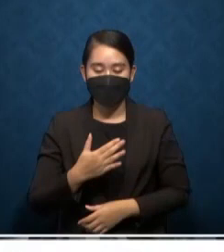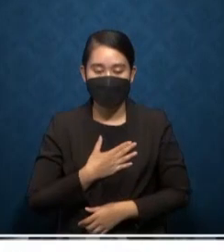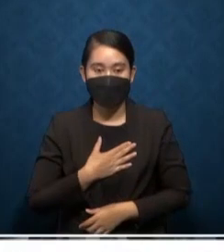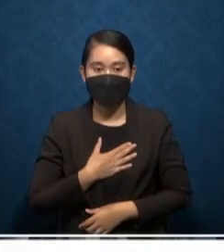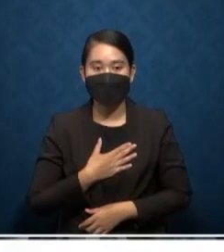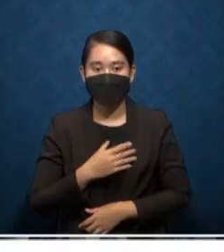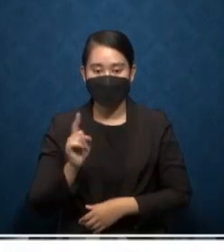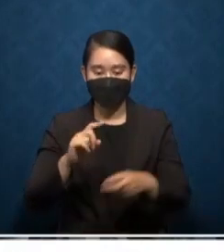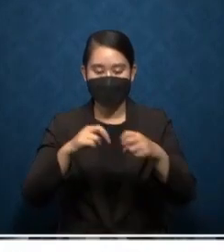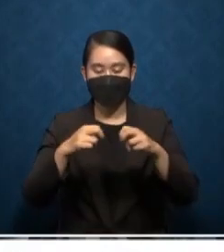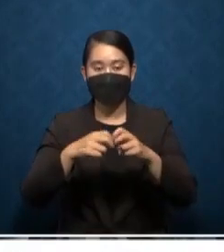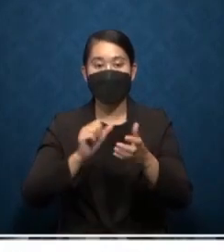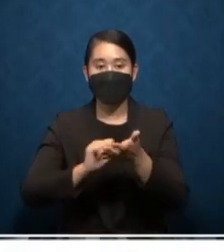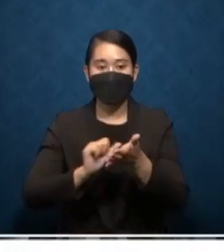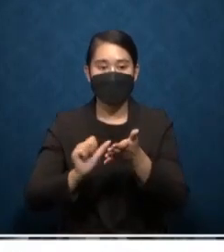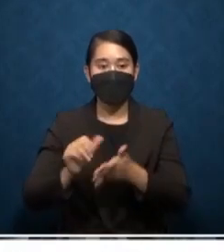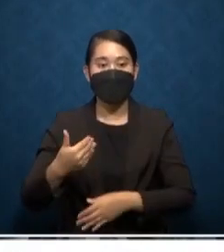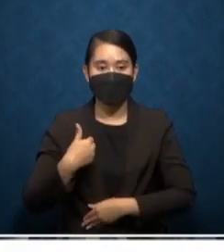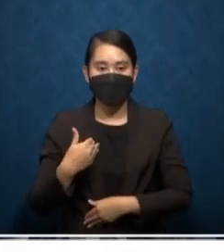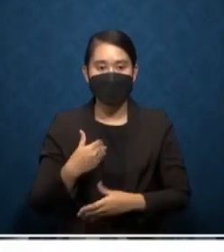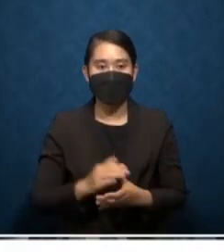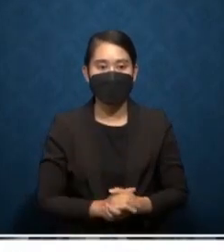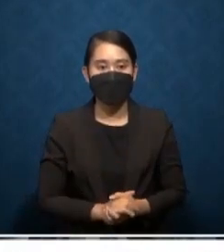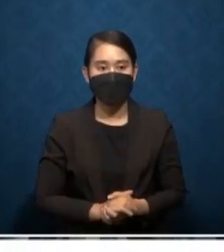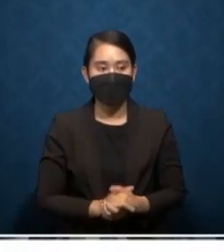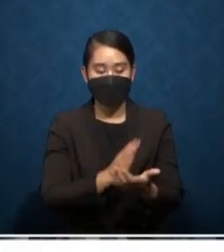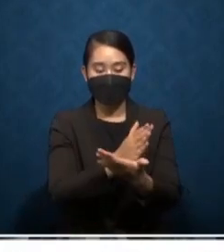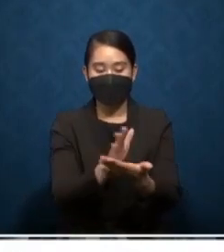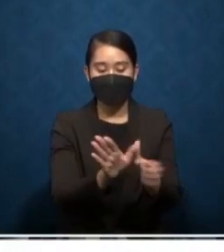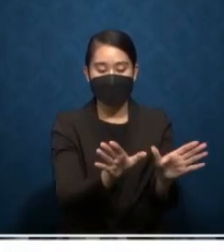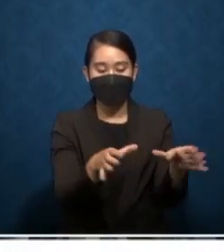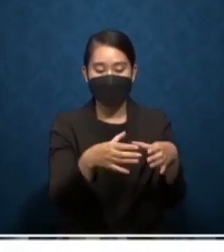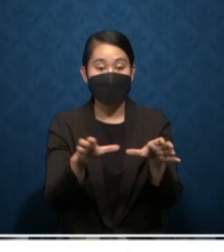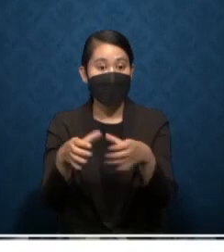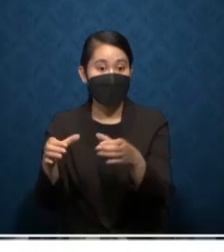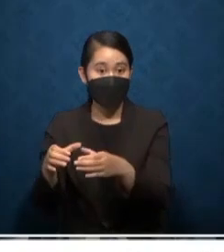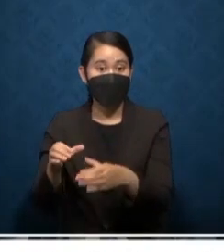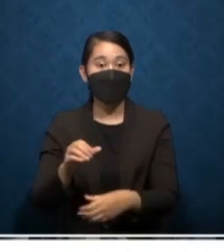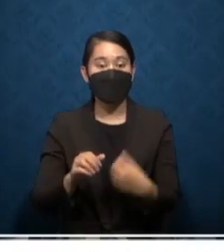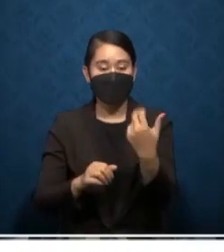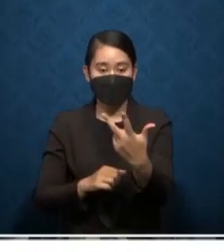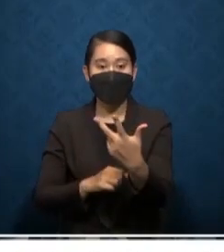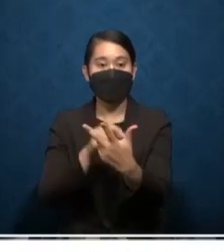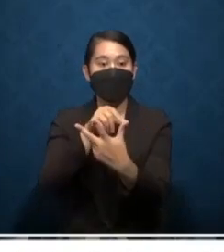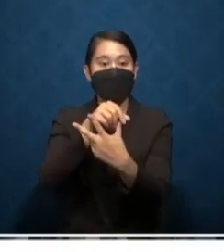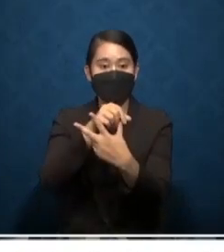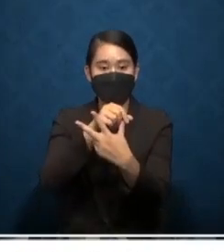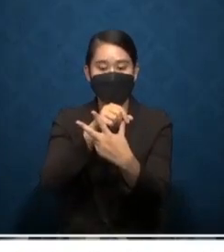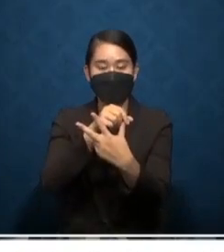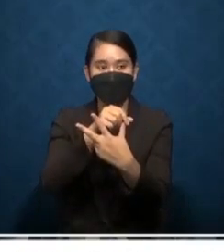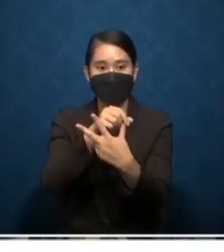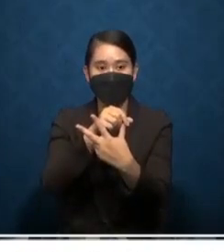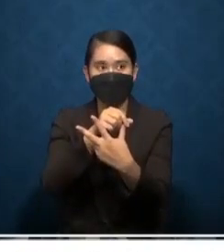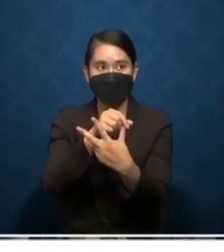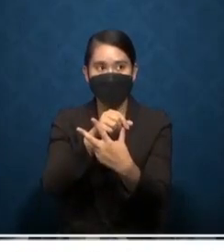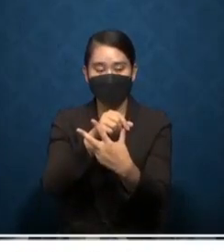แกลปรณหาตรงนี้โดยจัดแป่งกลุนัโทษออกเป็น 3 กลมกลุ่มแรกคือกุ่ม